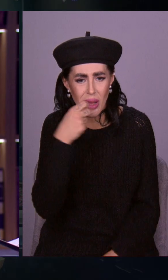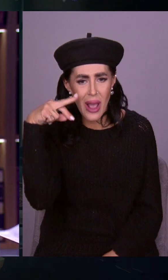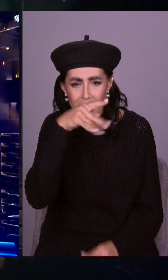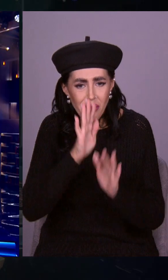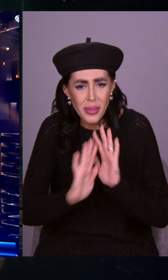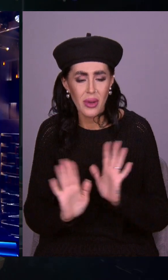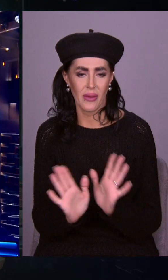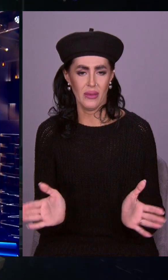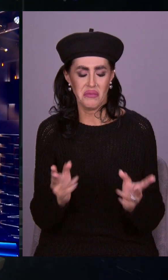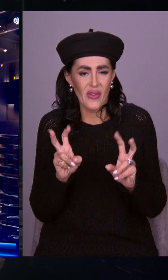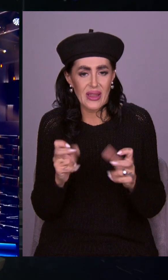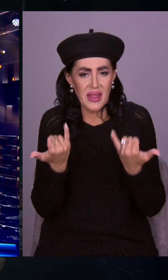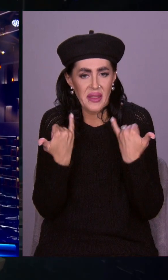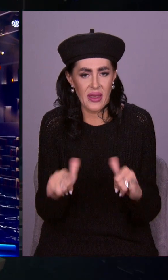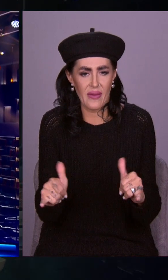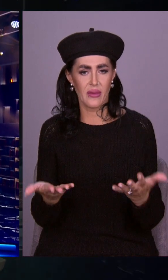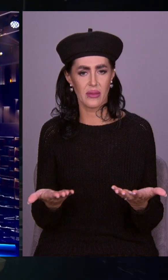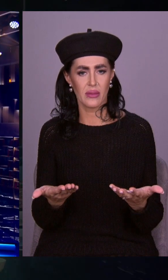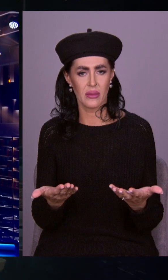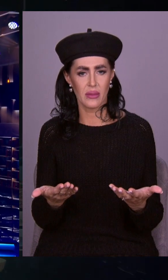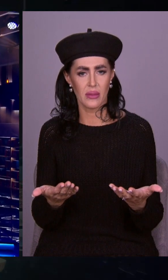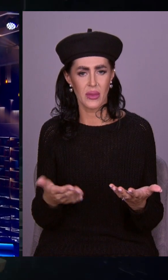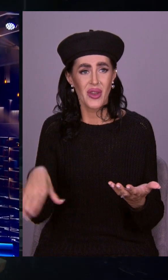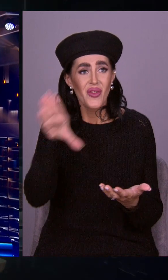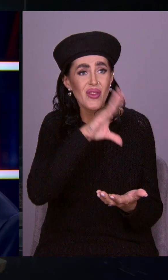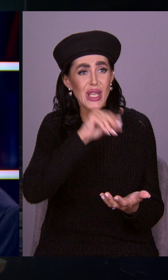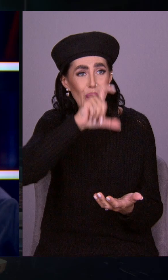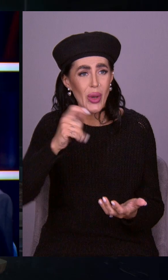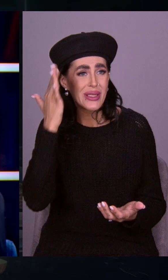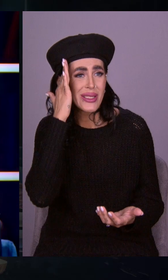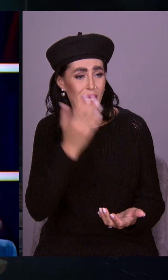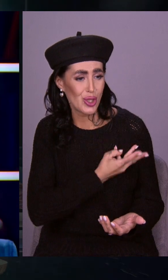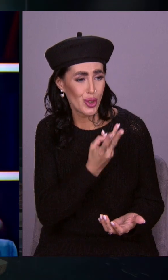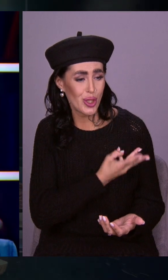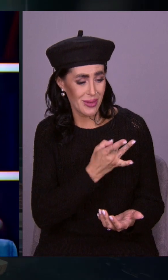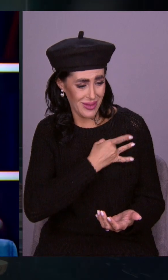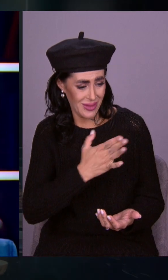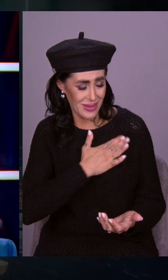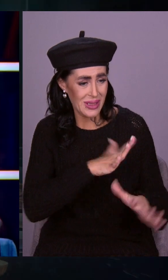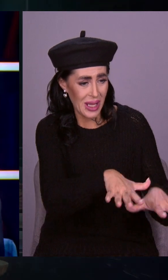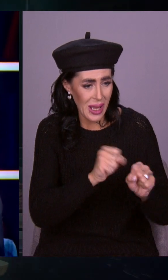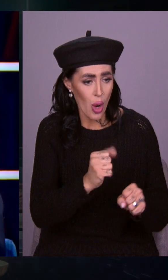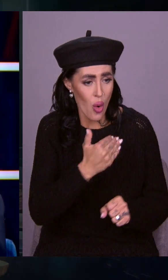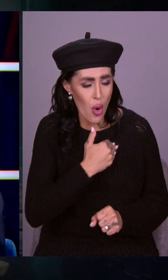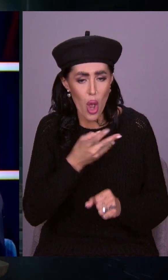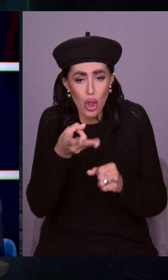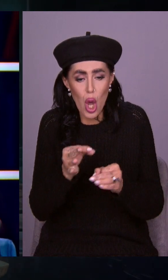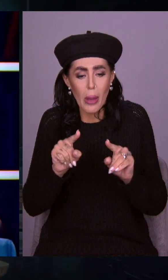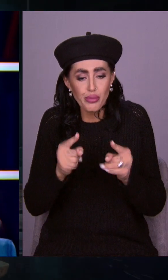Просто дивно, як, на що йдуть люди, які бажають всиновити, і чомусь вони стикаються з